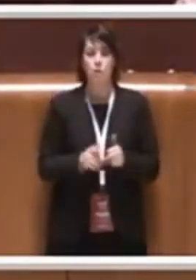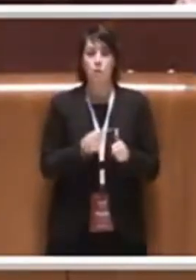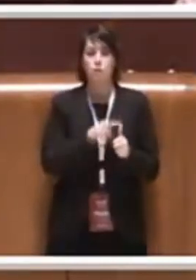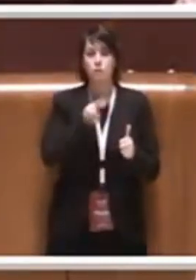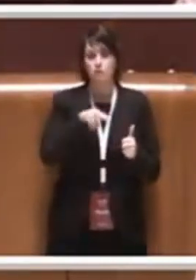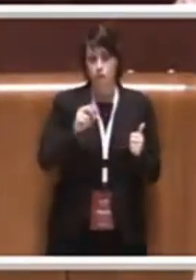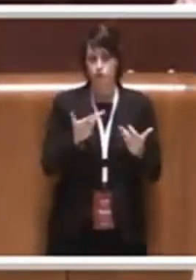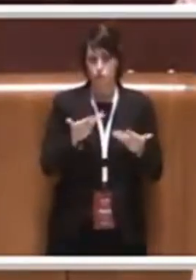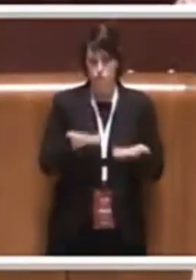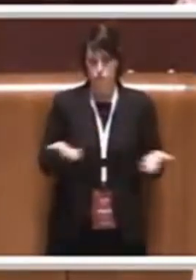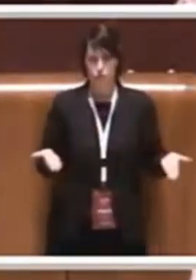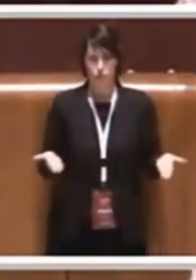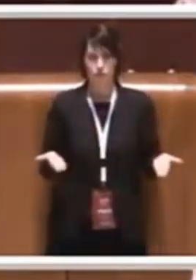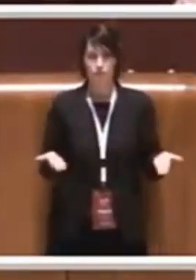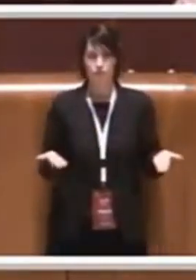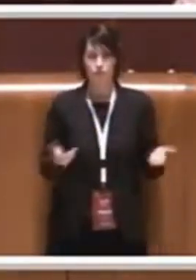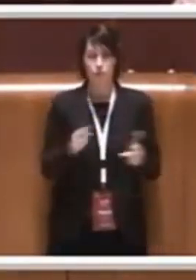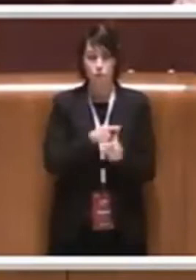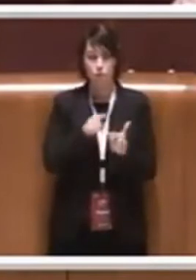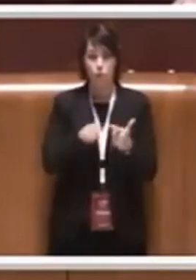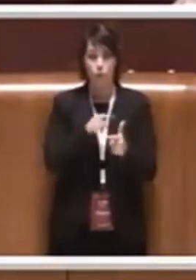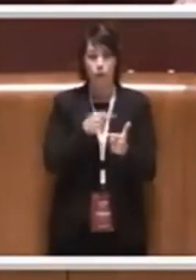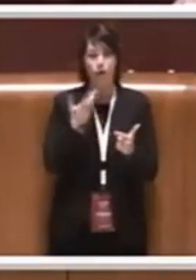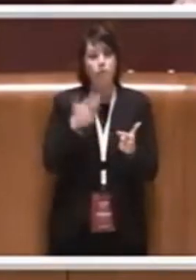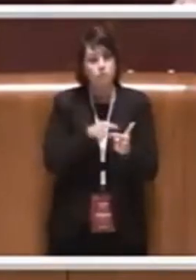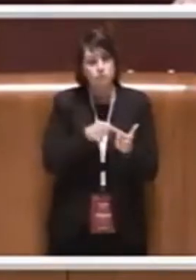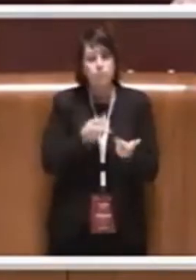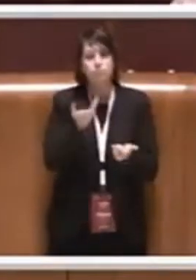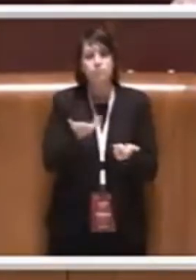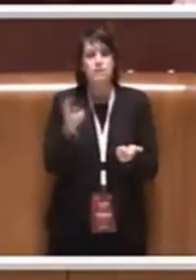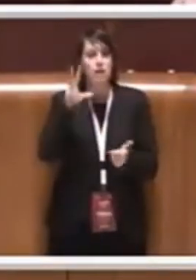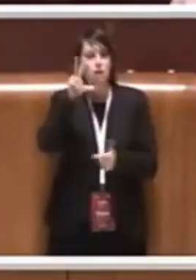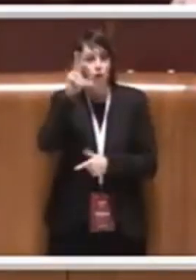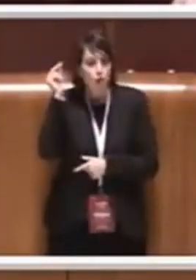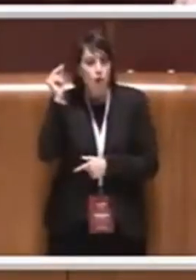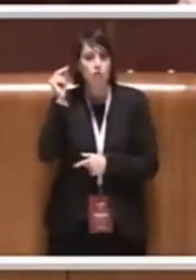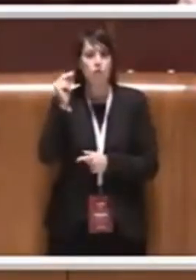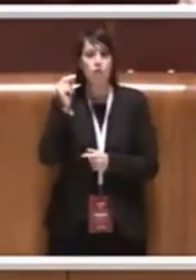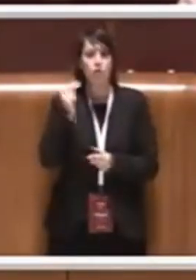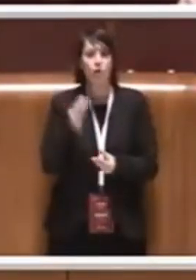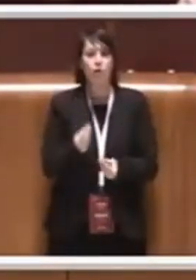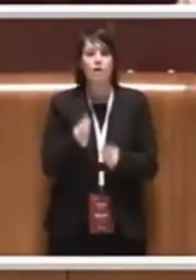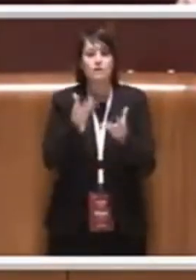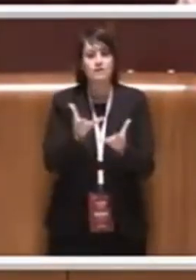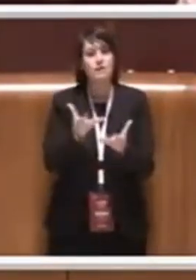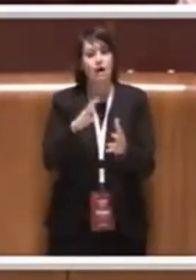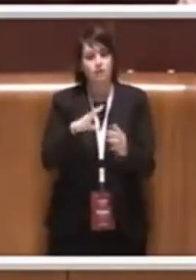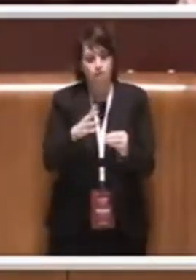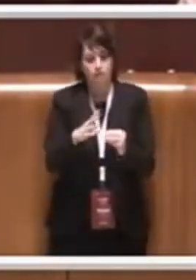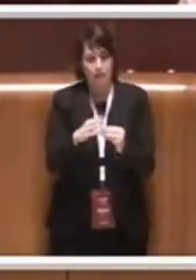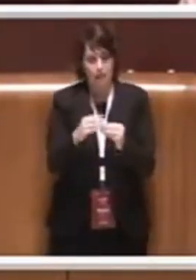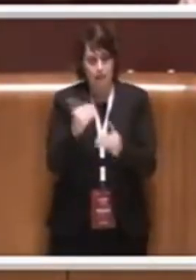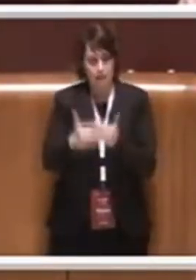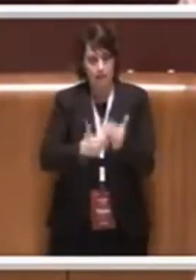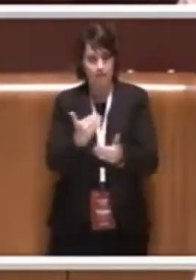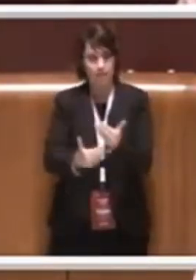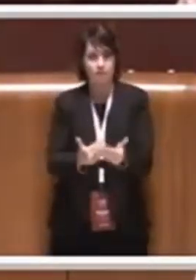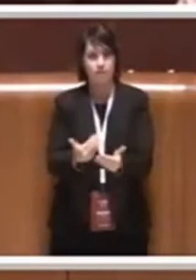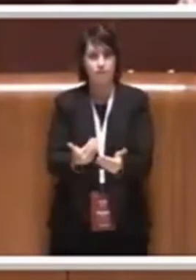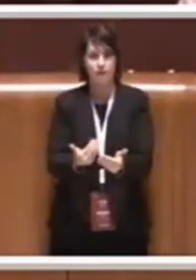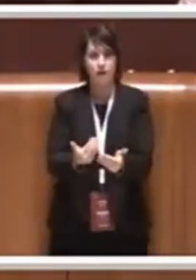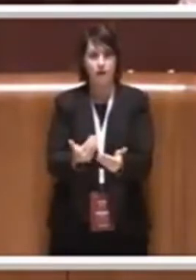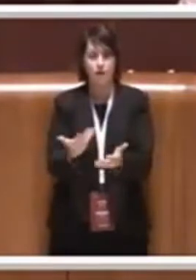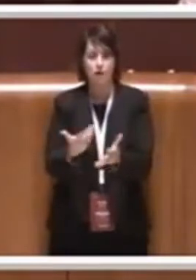2018, che vanno a riconoscere e a portare in attuazione quella riforma del decreto